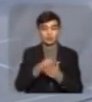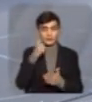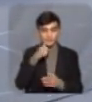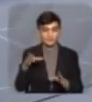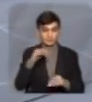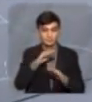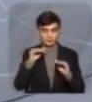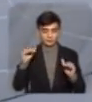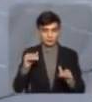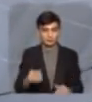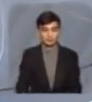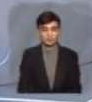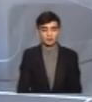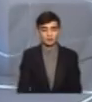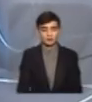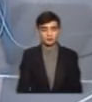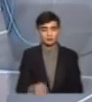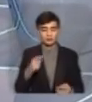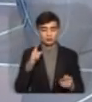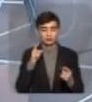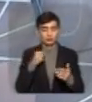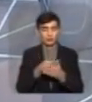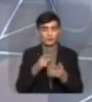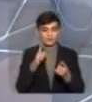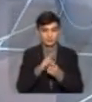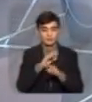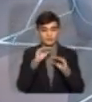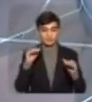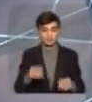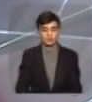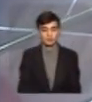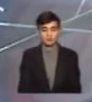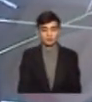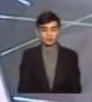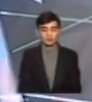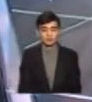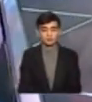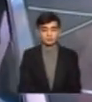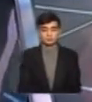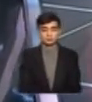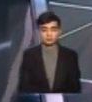қоштасамыз. Аман сау болыңыздар. Кездескенше сау болыңыздар.